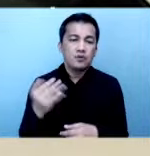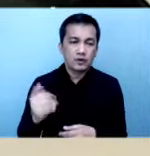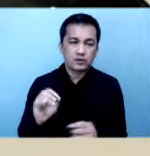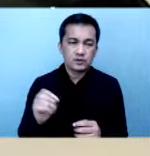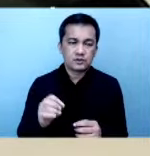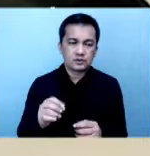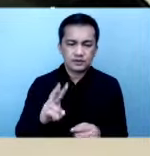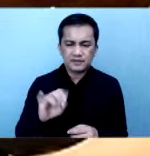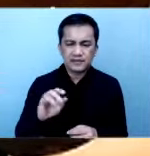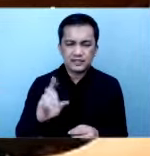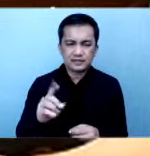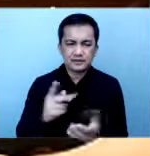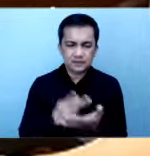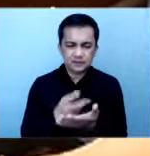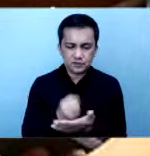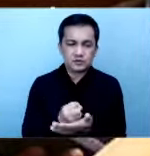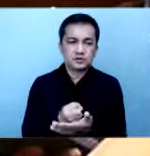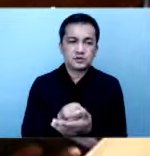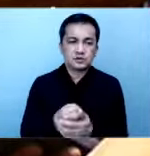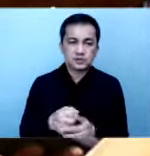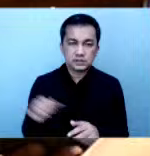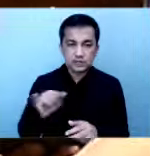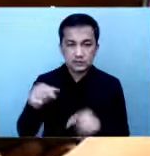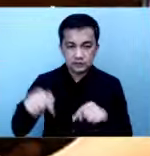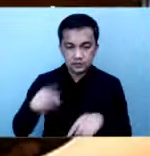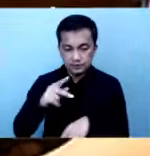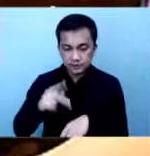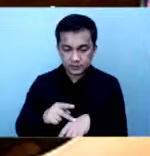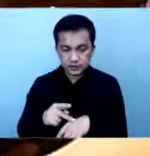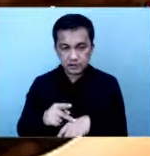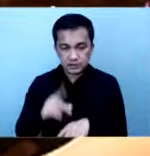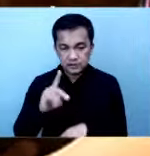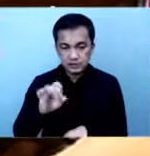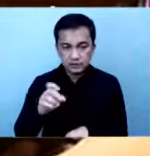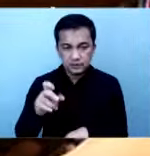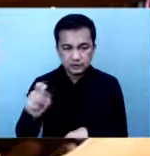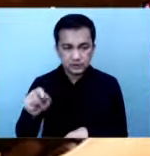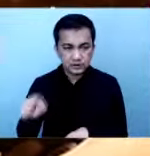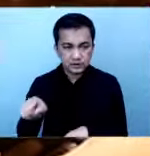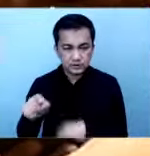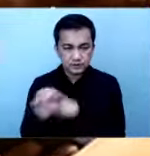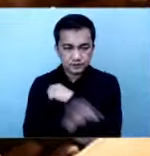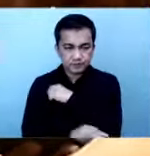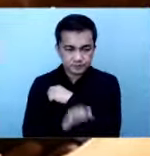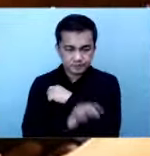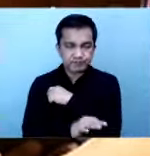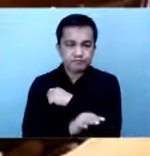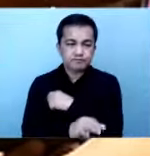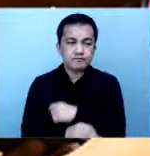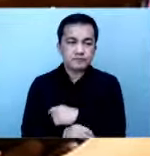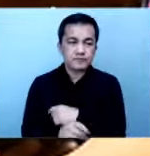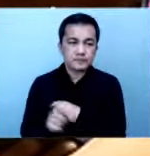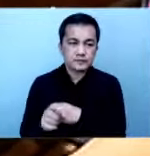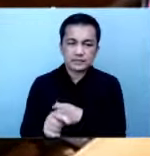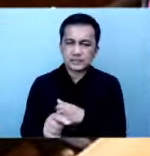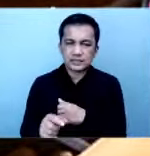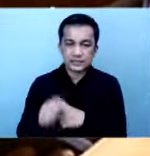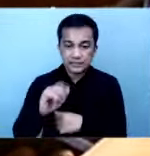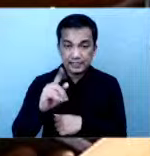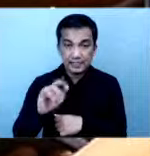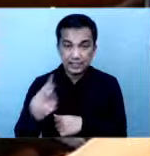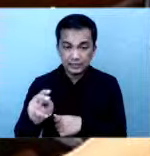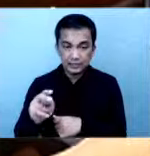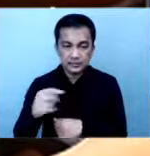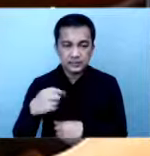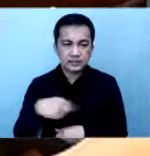passport. Kagaya dito sa Pilipinas, kung dinideport natin ang isang dayuhan or foreigner na undesirable alien, tayo rin naman